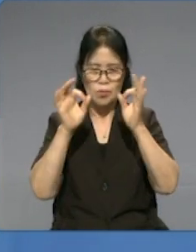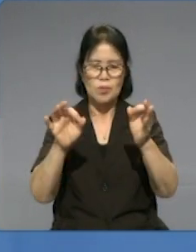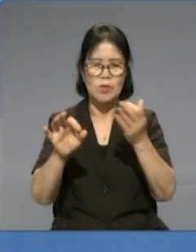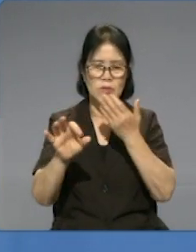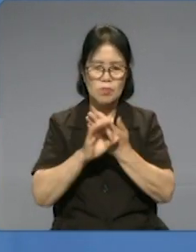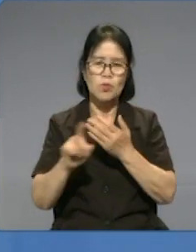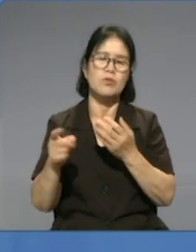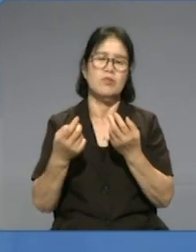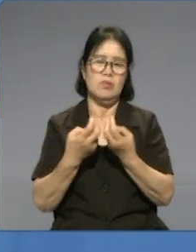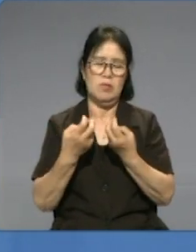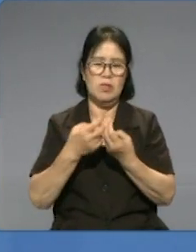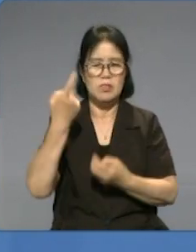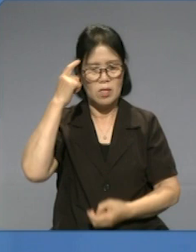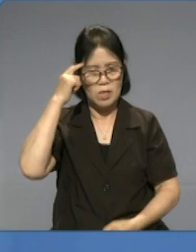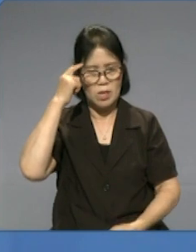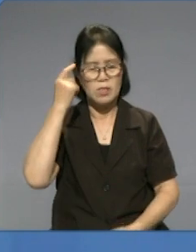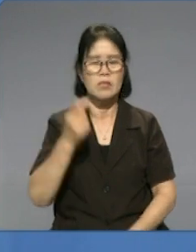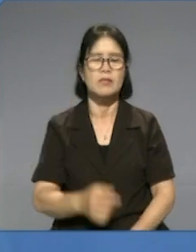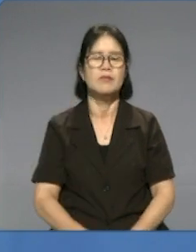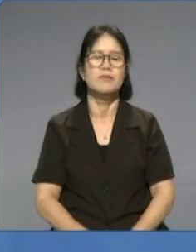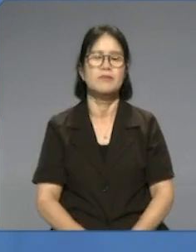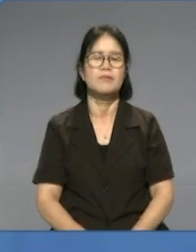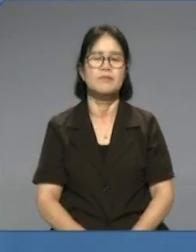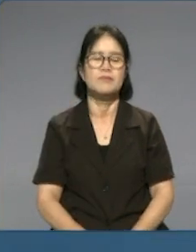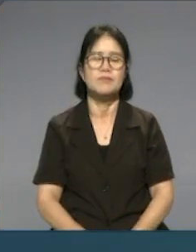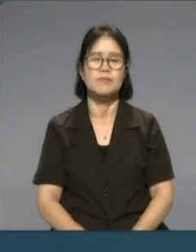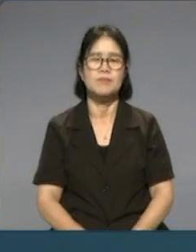어땠을까 하는 생각이 들 정도입니다.